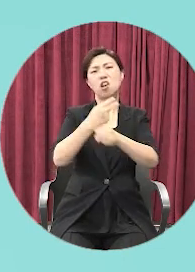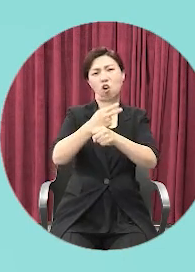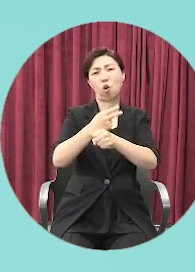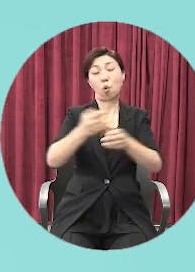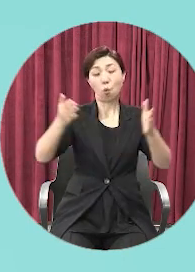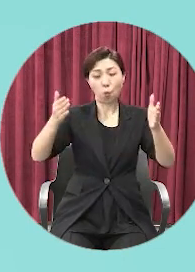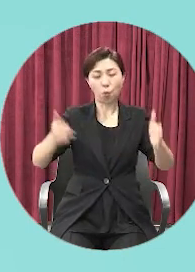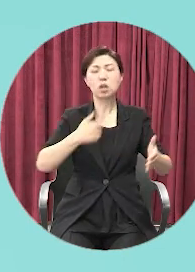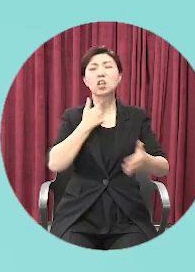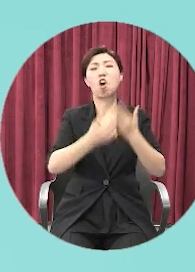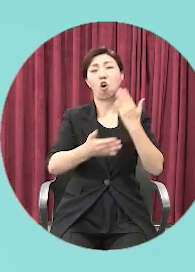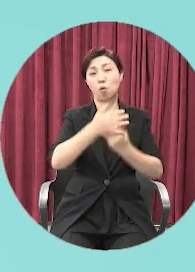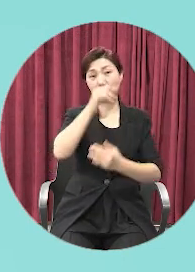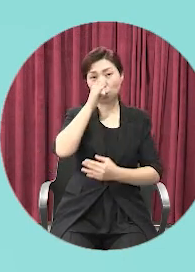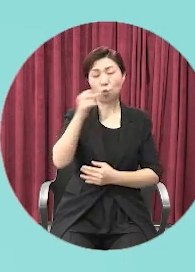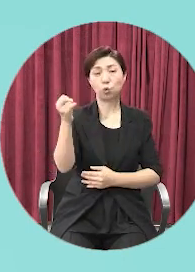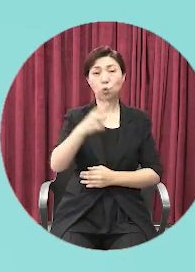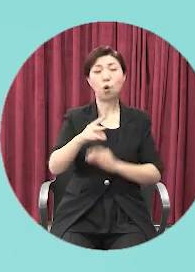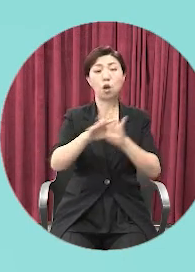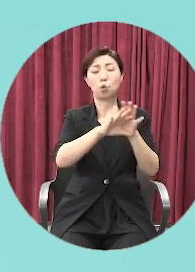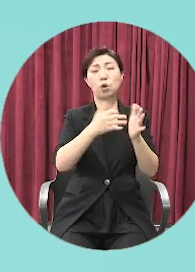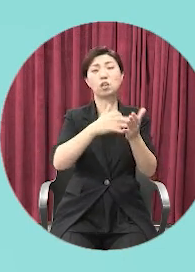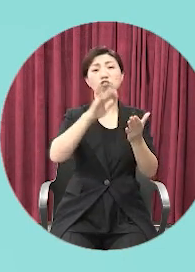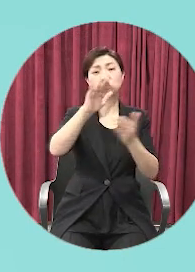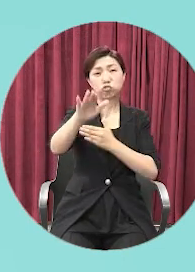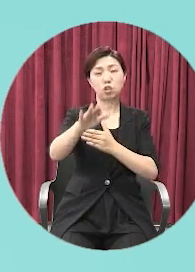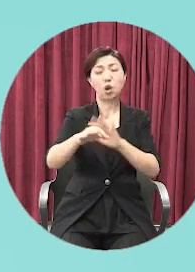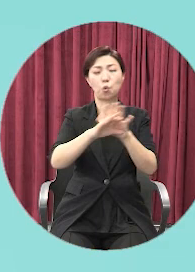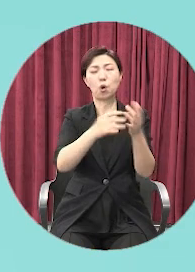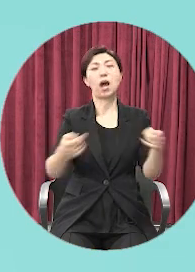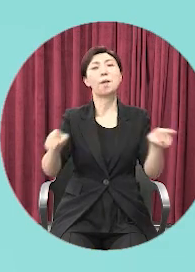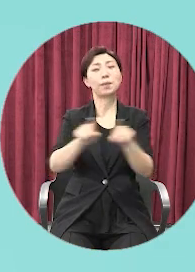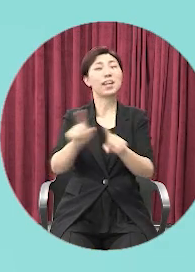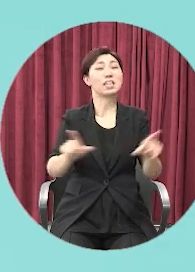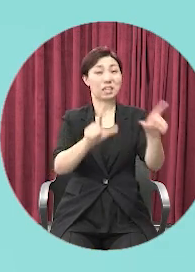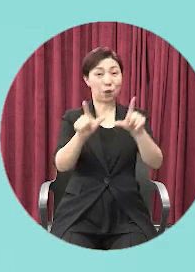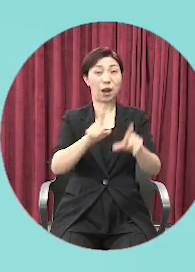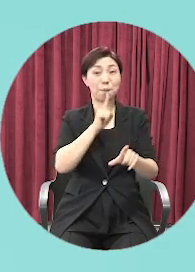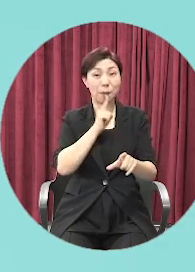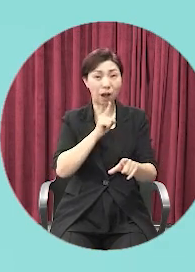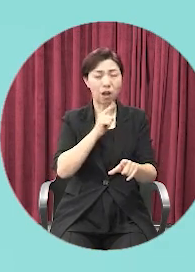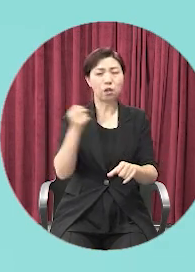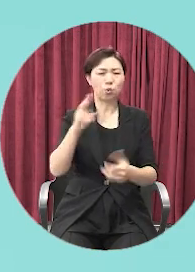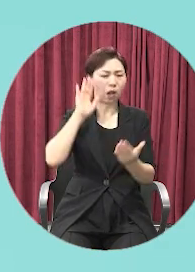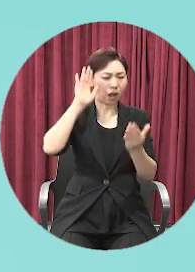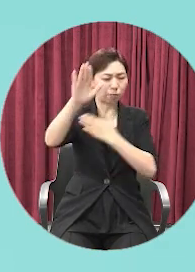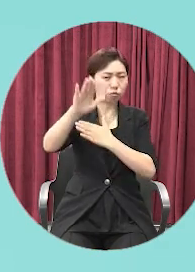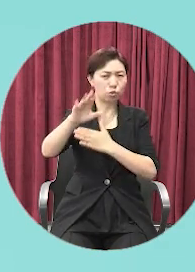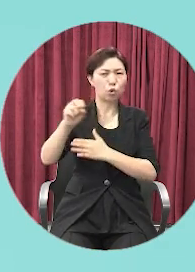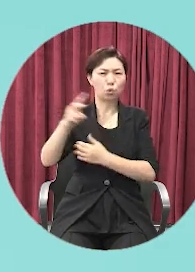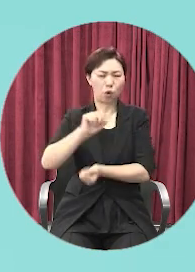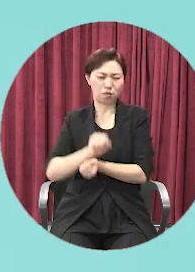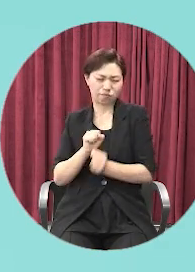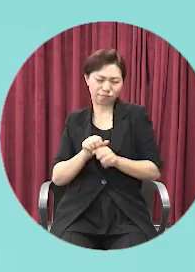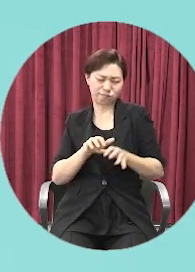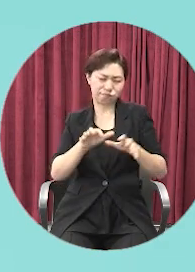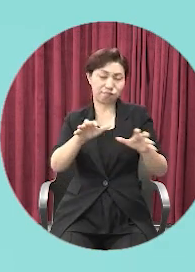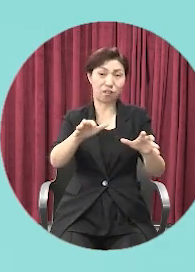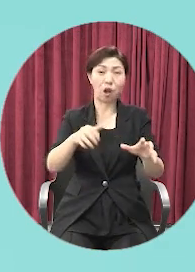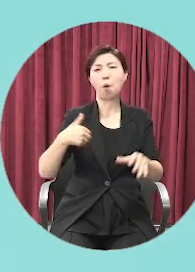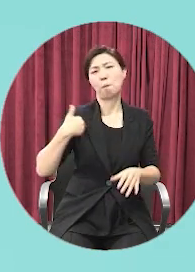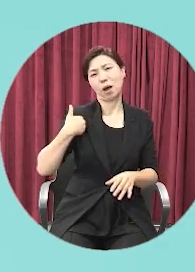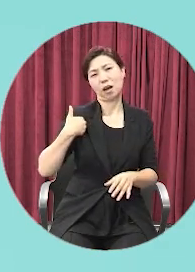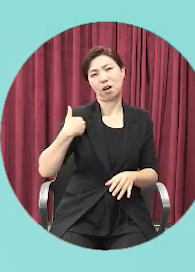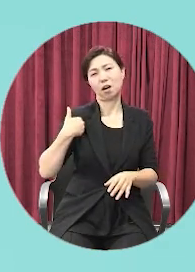코로나, 위드 코로나를 얘기하고 있고 또 이후에 또 이러한 또 팬데믹이 또 올지 모르고 이런 상황에서